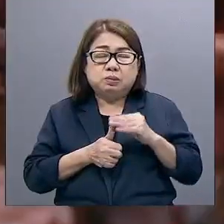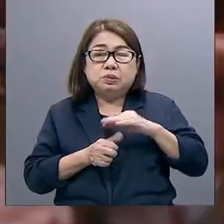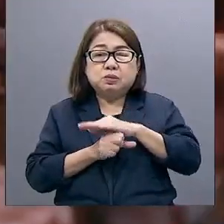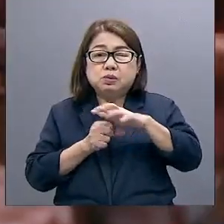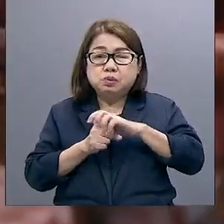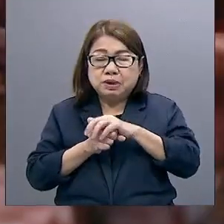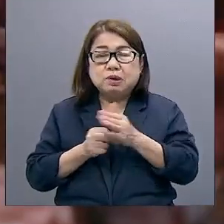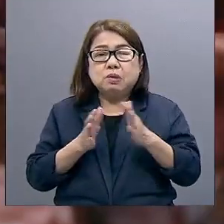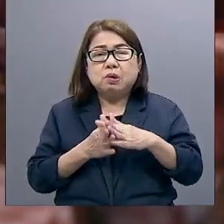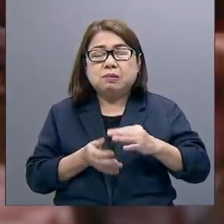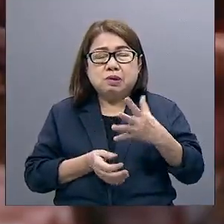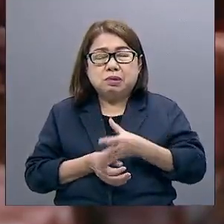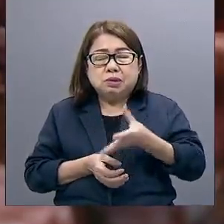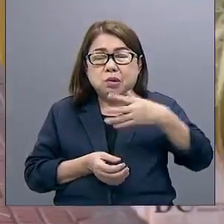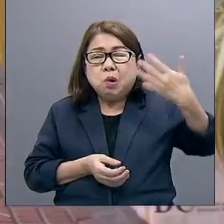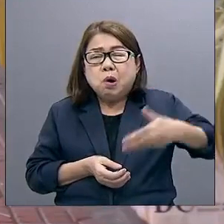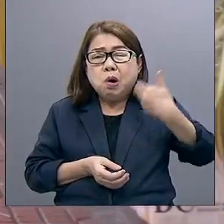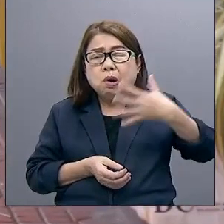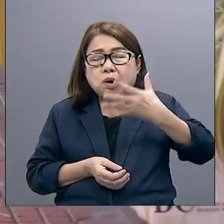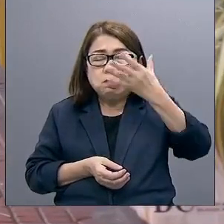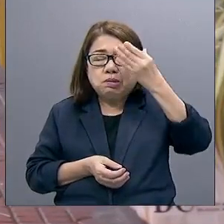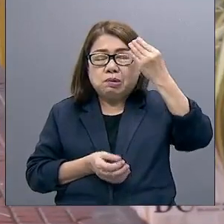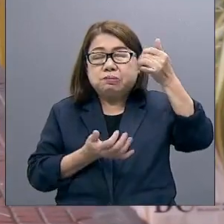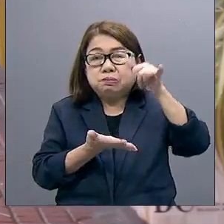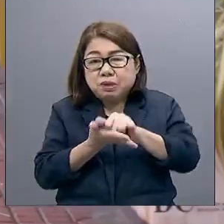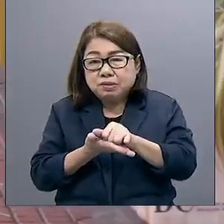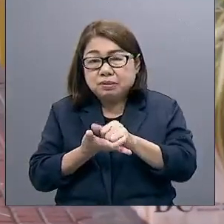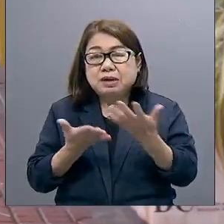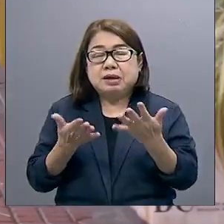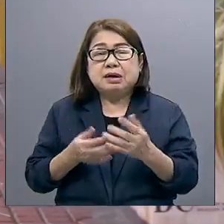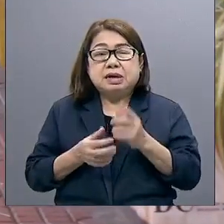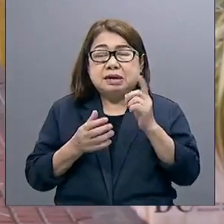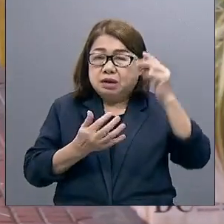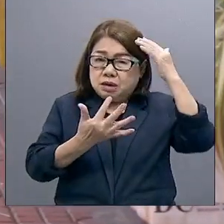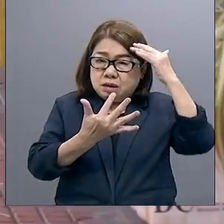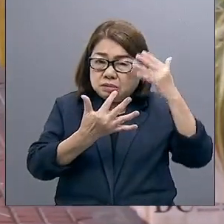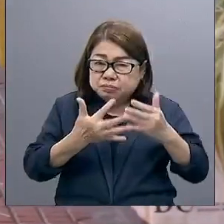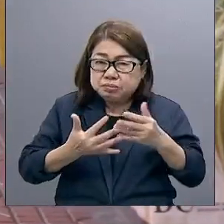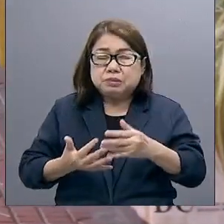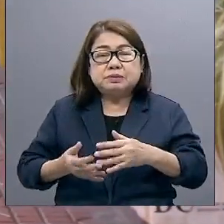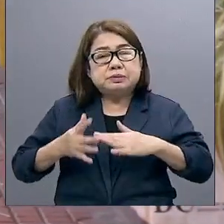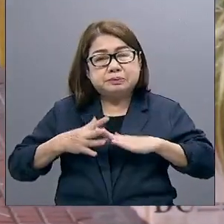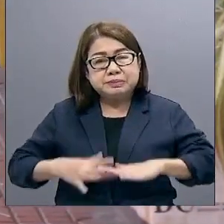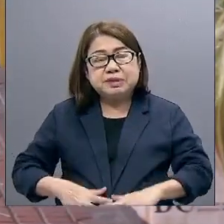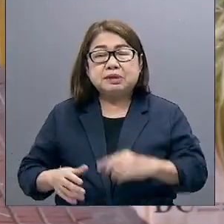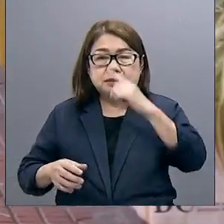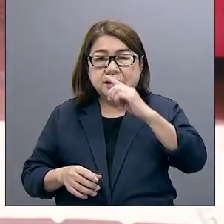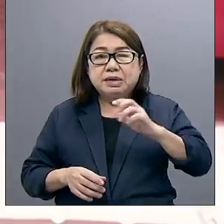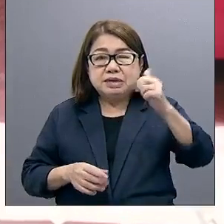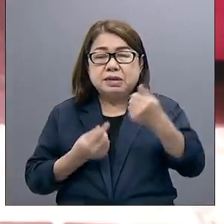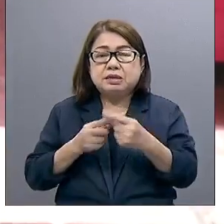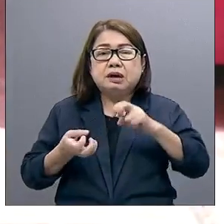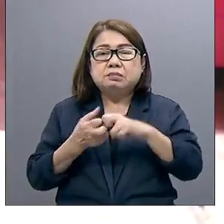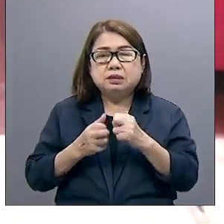และโรคลมแดดหรือว่า heat Strokeขณะที่สุขภาพจิตคนไทยมีแนวโน้มดีขึ้นแต่ยังต้องจับตาปัญหาโรค